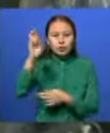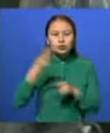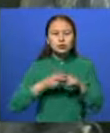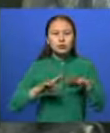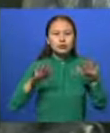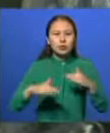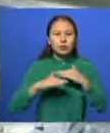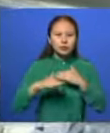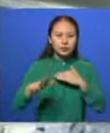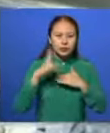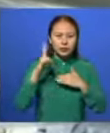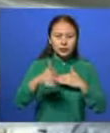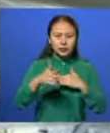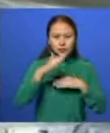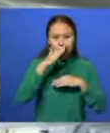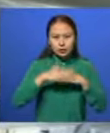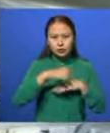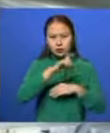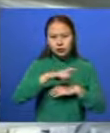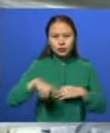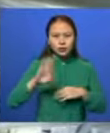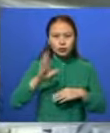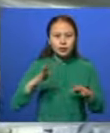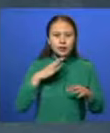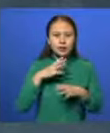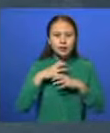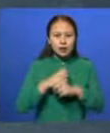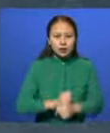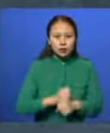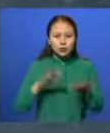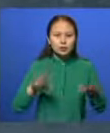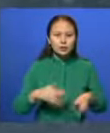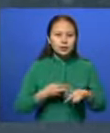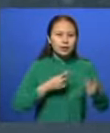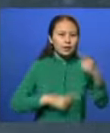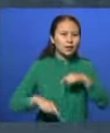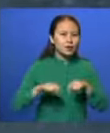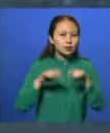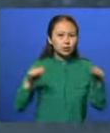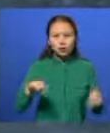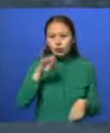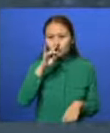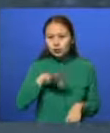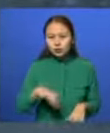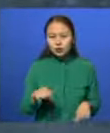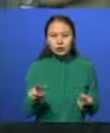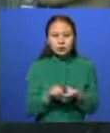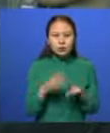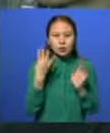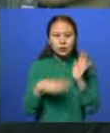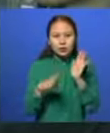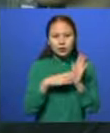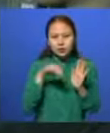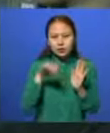адамдар саны 3000-нан аспайды деп жұбатуда. Биліктің сендіруінше, егер қайта құрылымдау жоспары жүзеге аспай қалса, онда 49